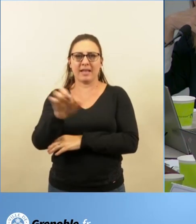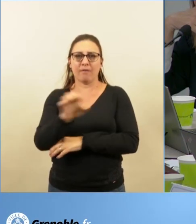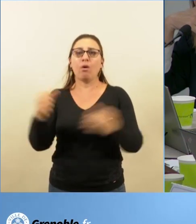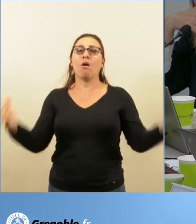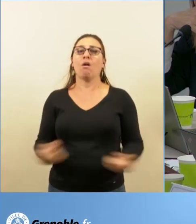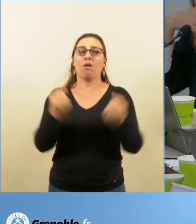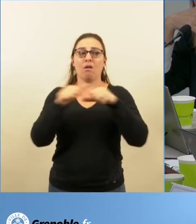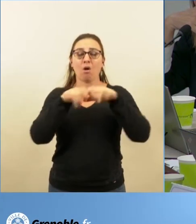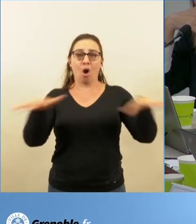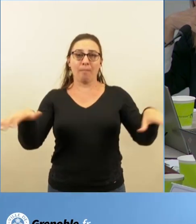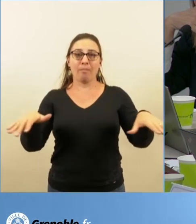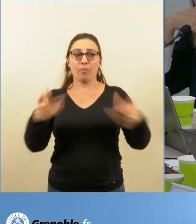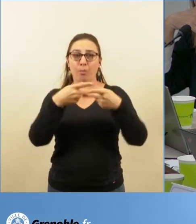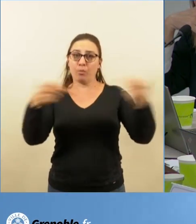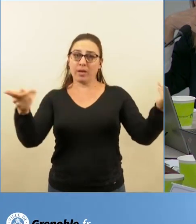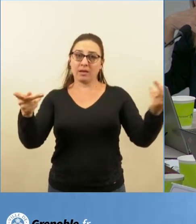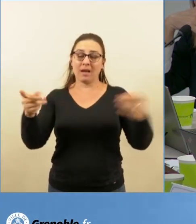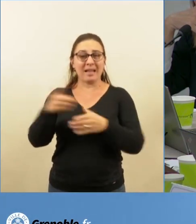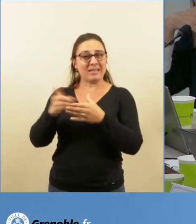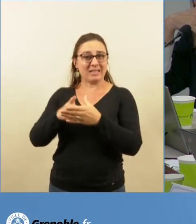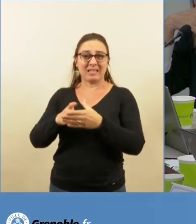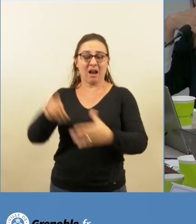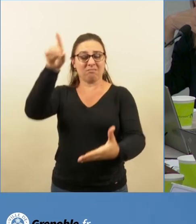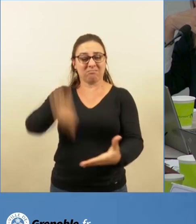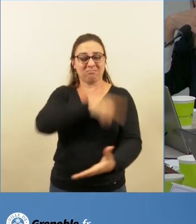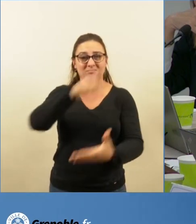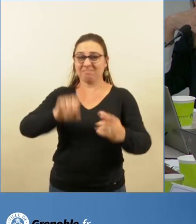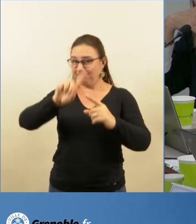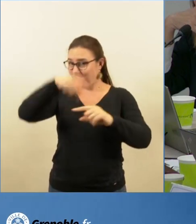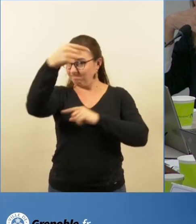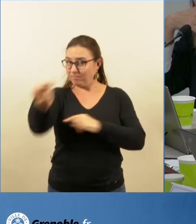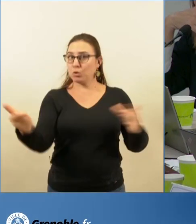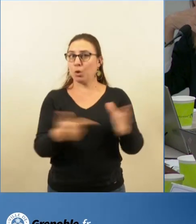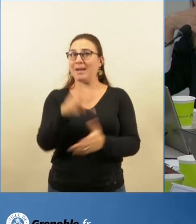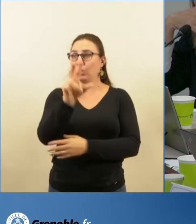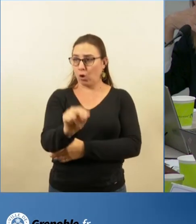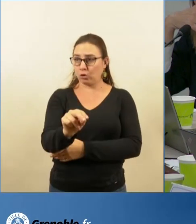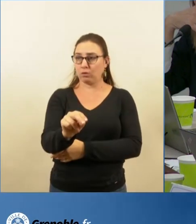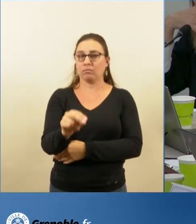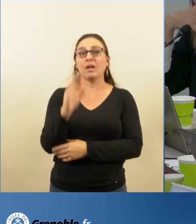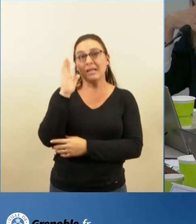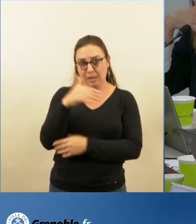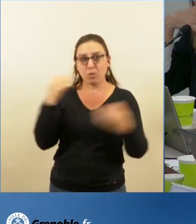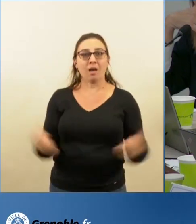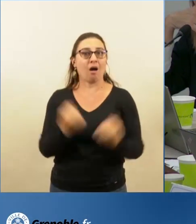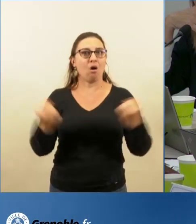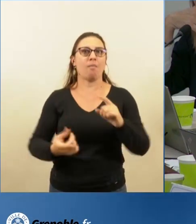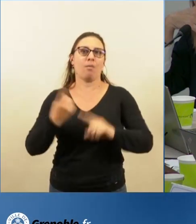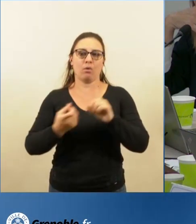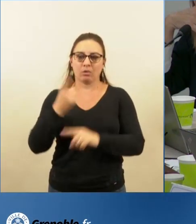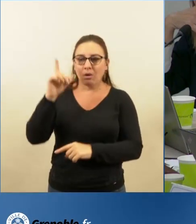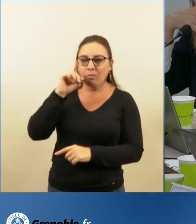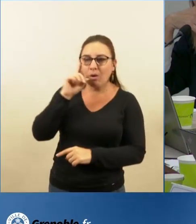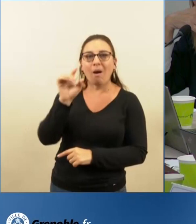indiquera une sortie du diesel à horizon 2030 et c'est bien cette communication qui compte car de vous à moi qui